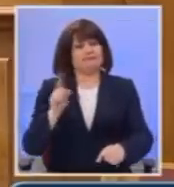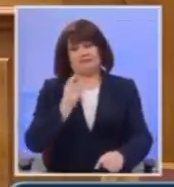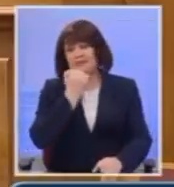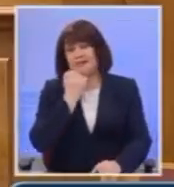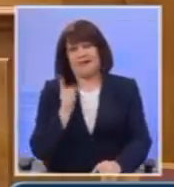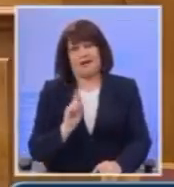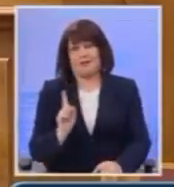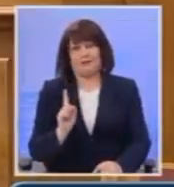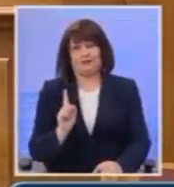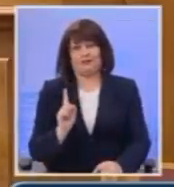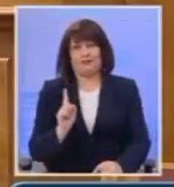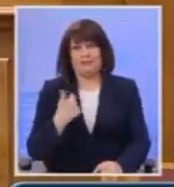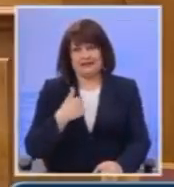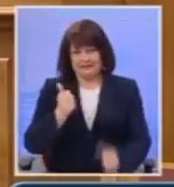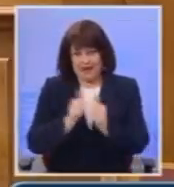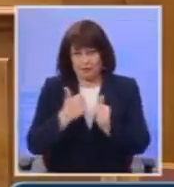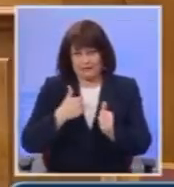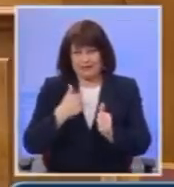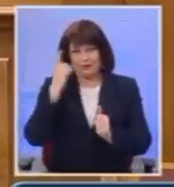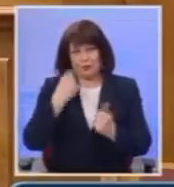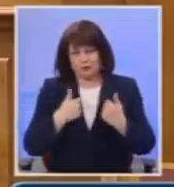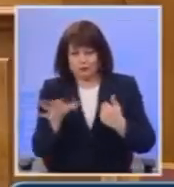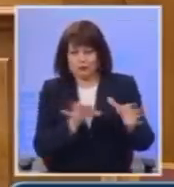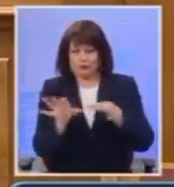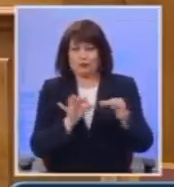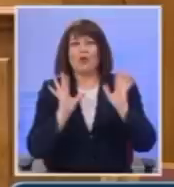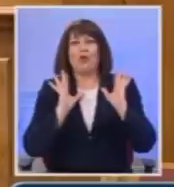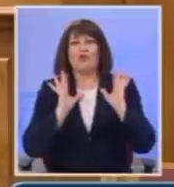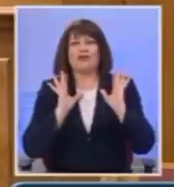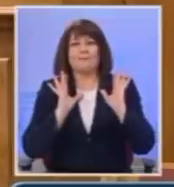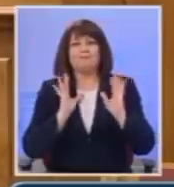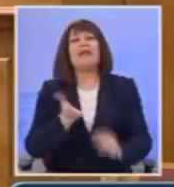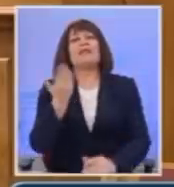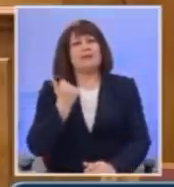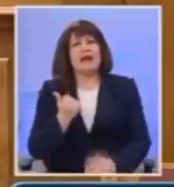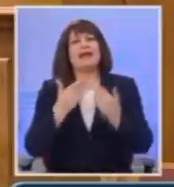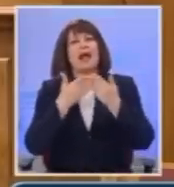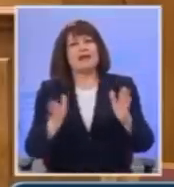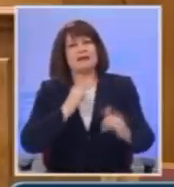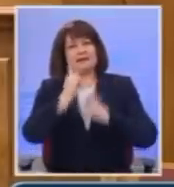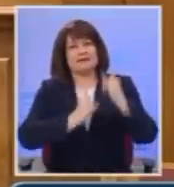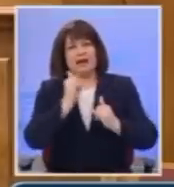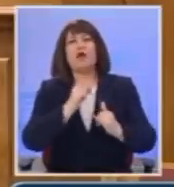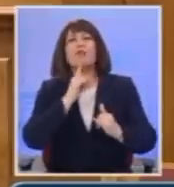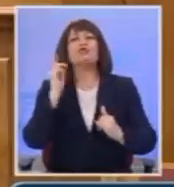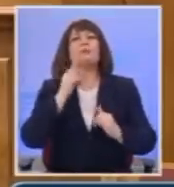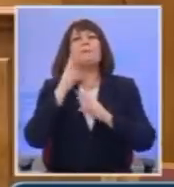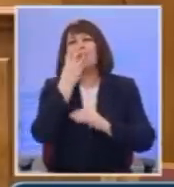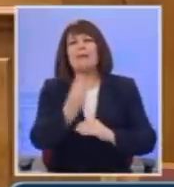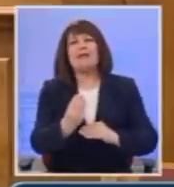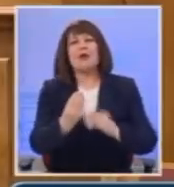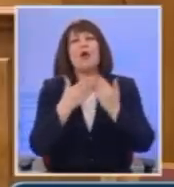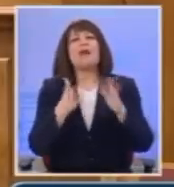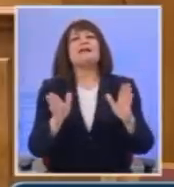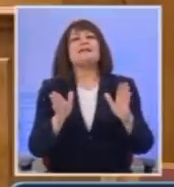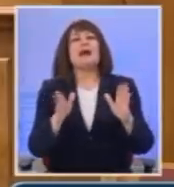λάθος. Βεβαίως και δεν υπάρχει διαδικασία του Open Gov όπως την είχε ορίσει ο κ. Παπανδρέου. Δεν